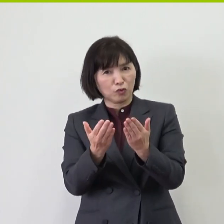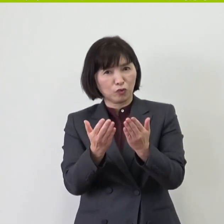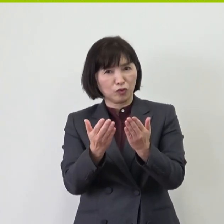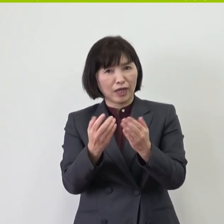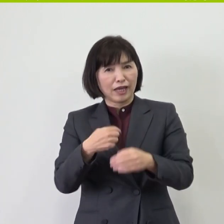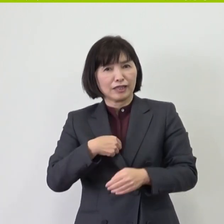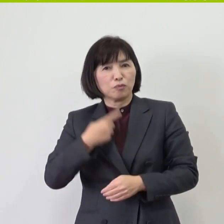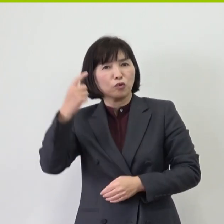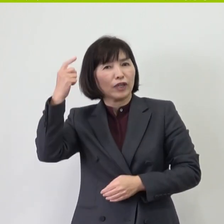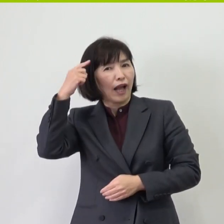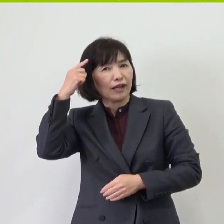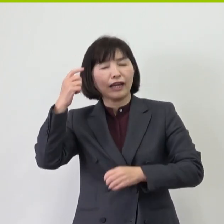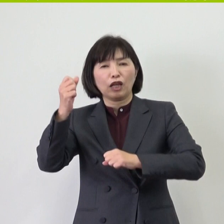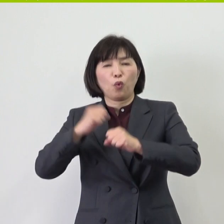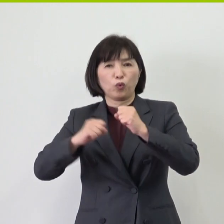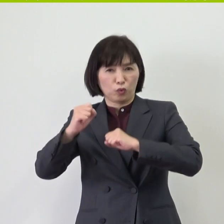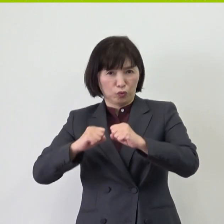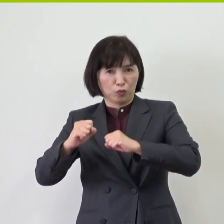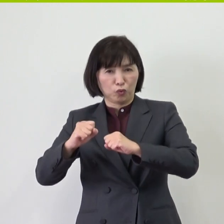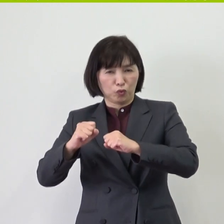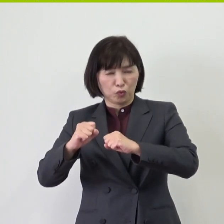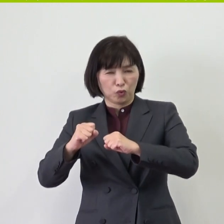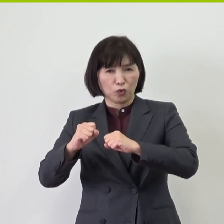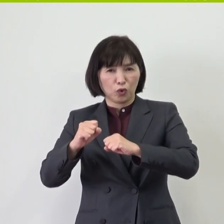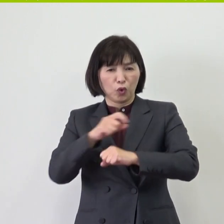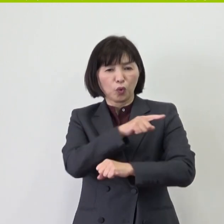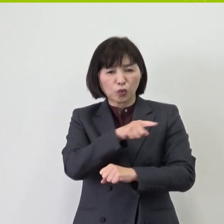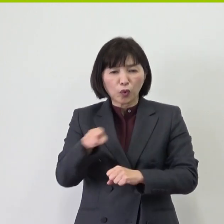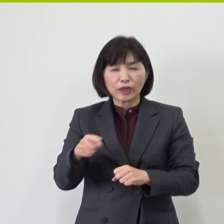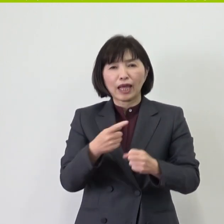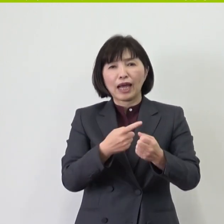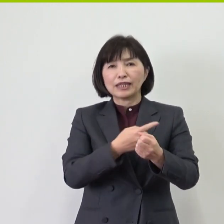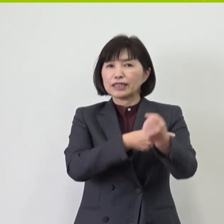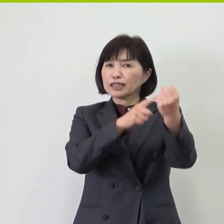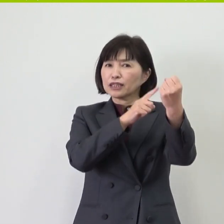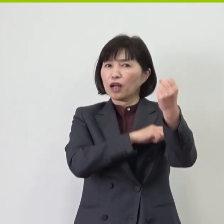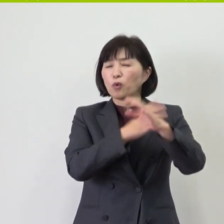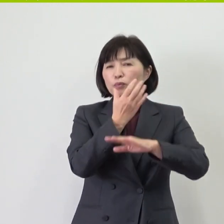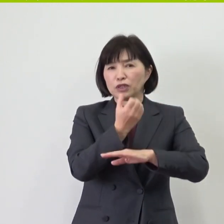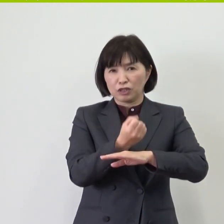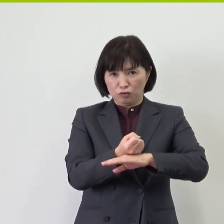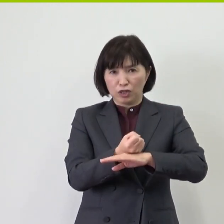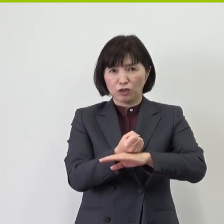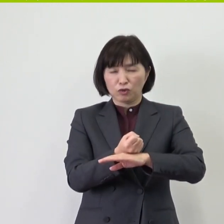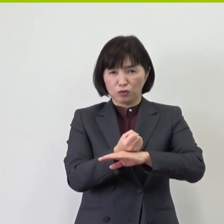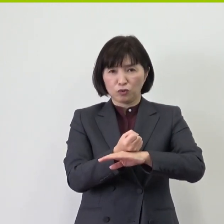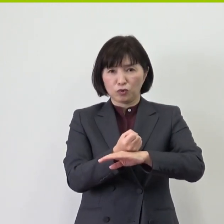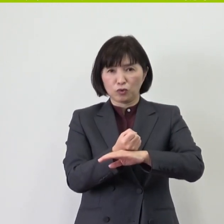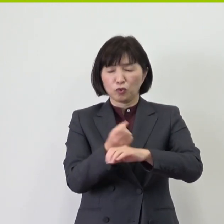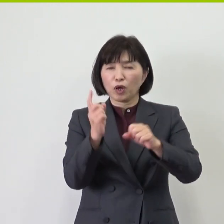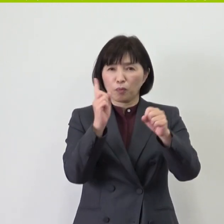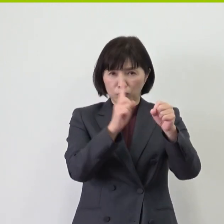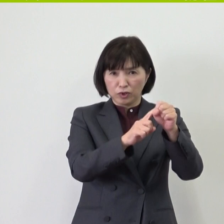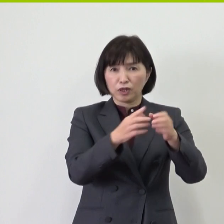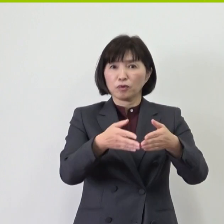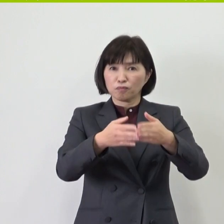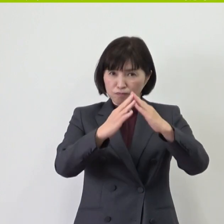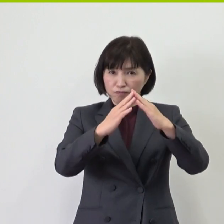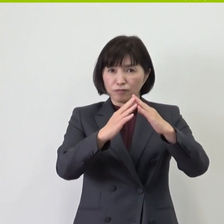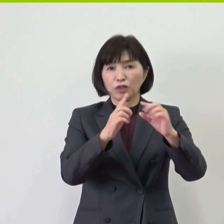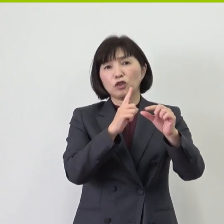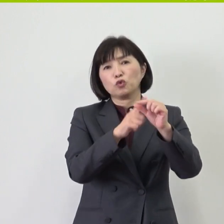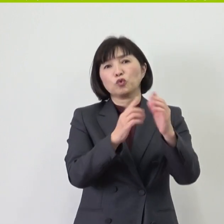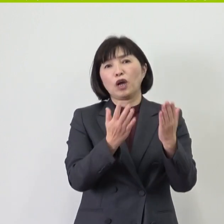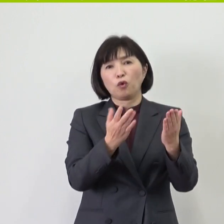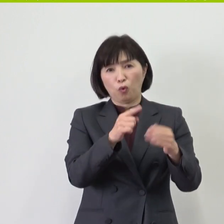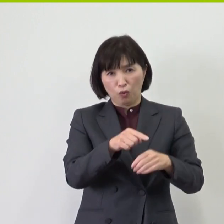する、そして自分で考えて行動する、そのような力をつけるということを目的として提供された中